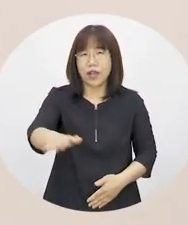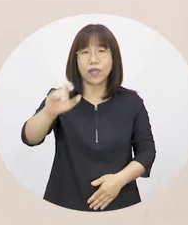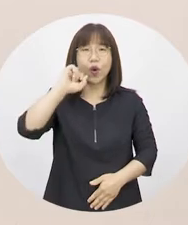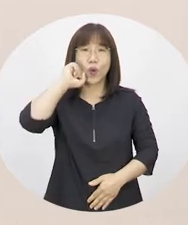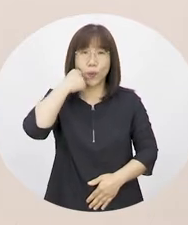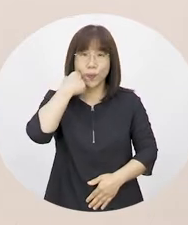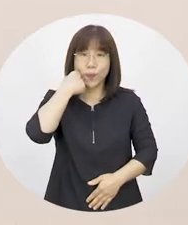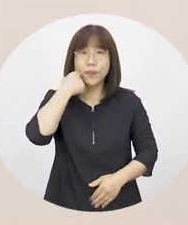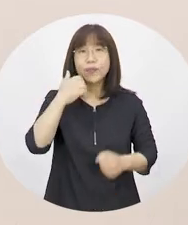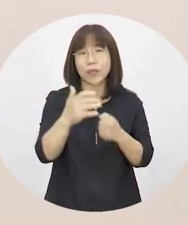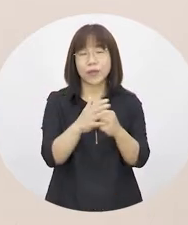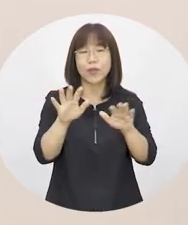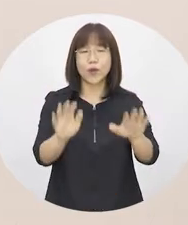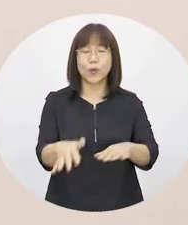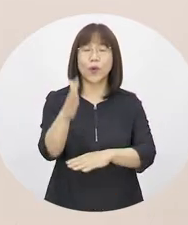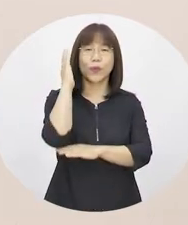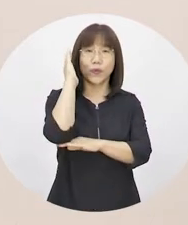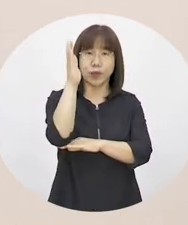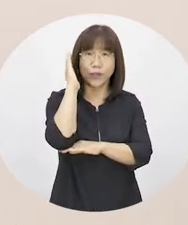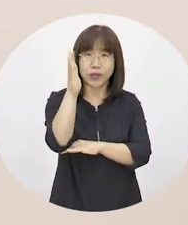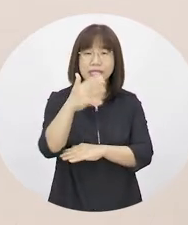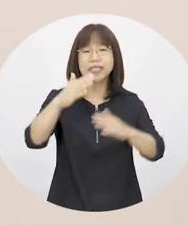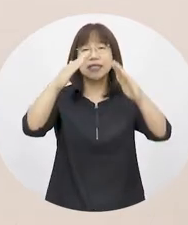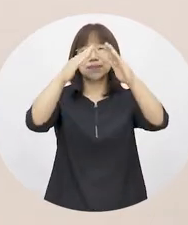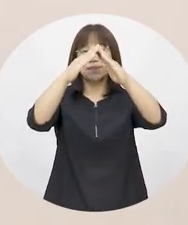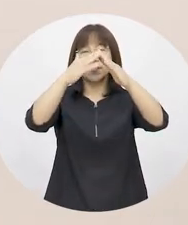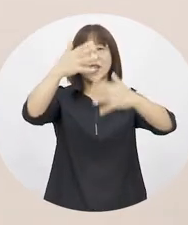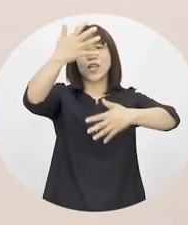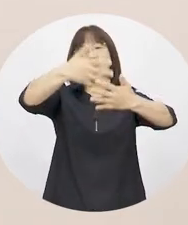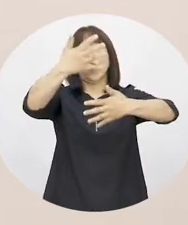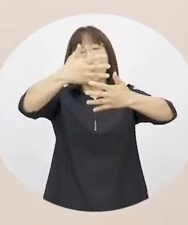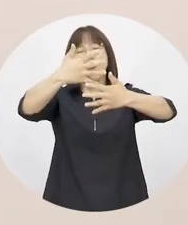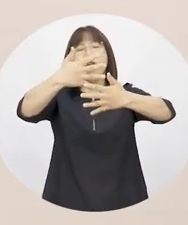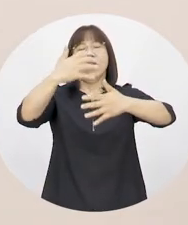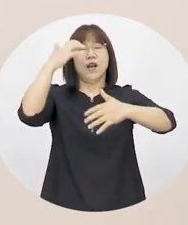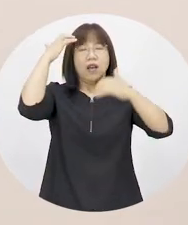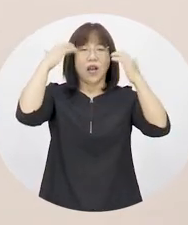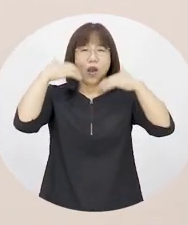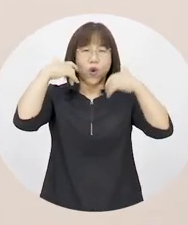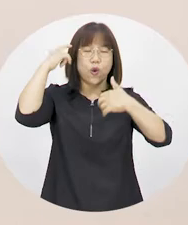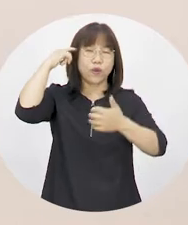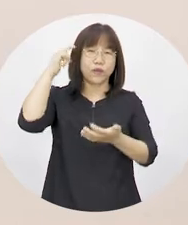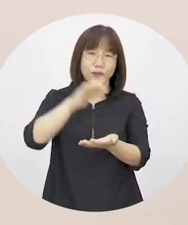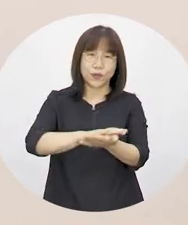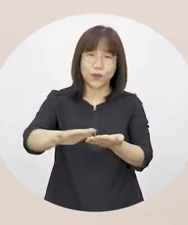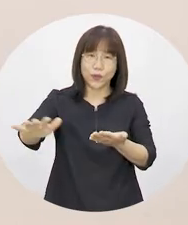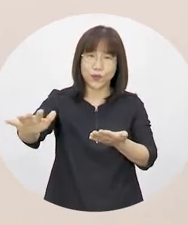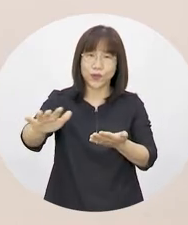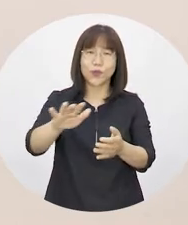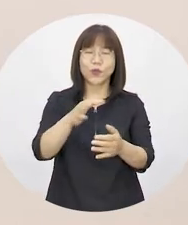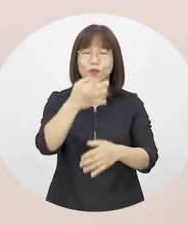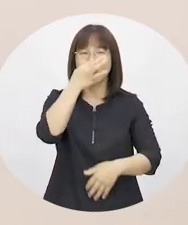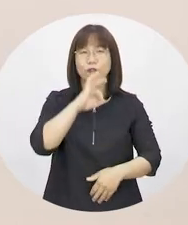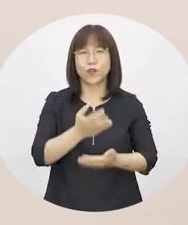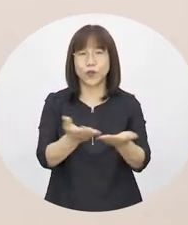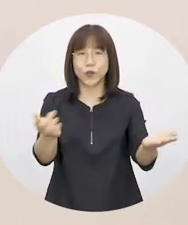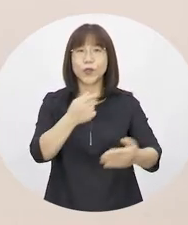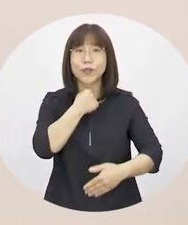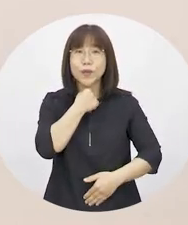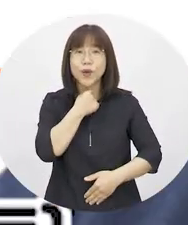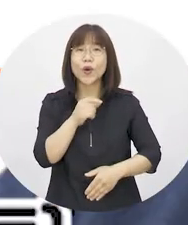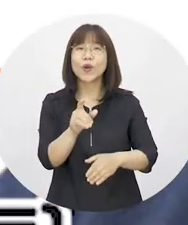떠나기도 부담스러운 시기인데요. 이번 강좌가 집에서 영화를 보며 무더위를 날리는 데 도움이 됐으면